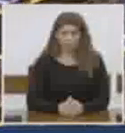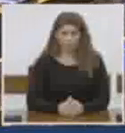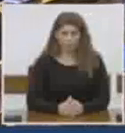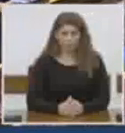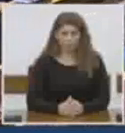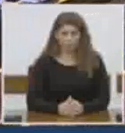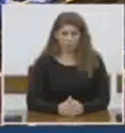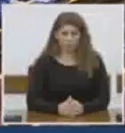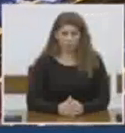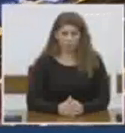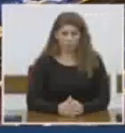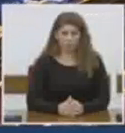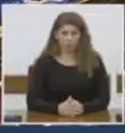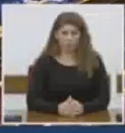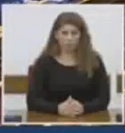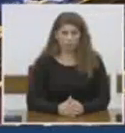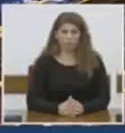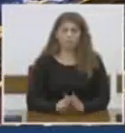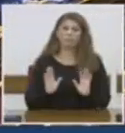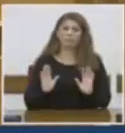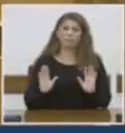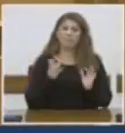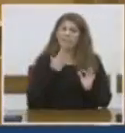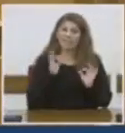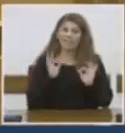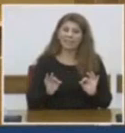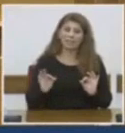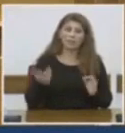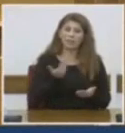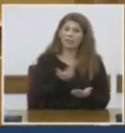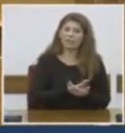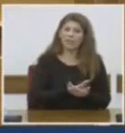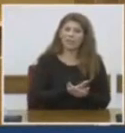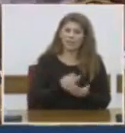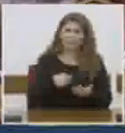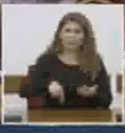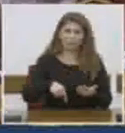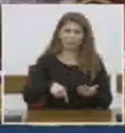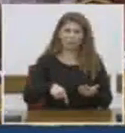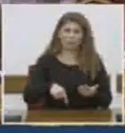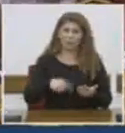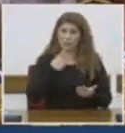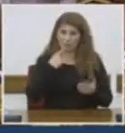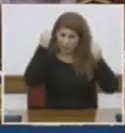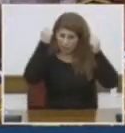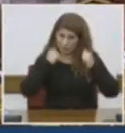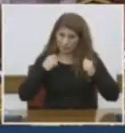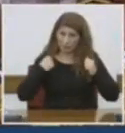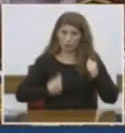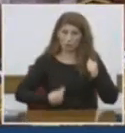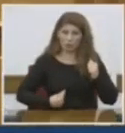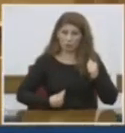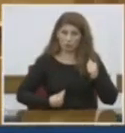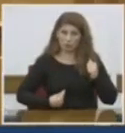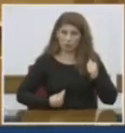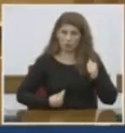Άρα, τι ακριβώς μας ζητάτε εδώ πέρα? Να σημειωθεί το δημόσιο, να γυρίσει ο